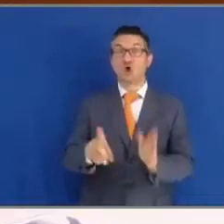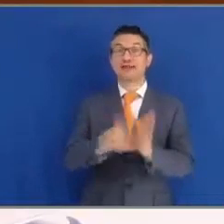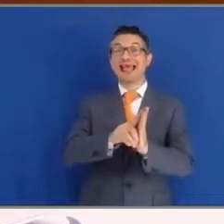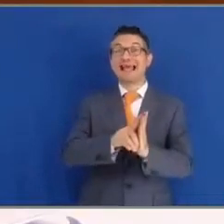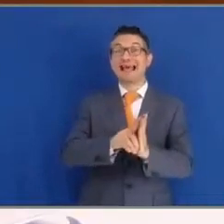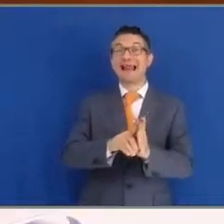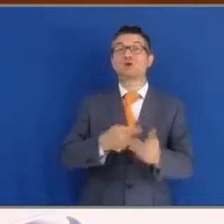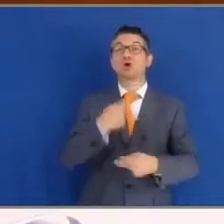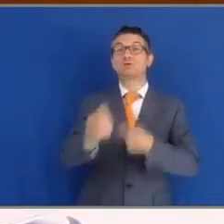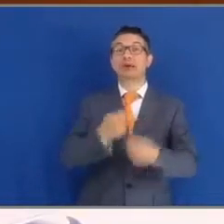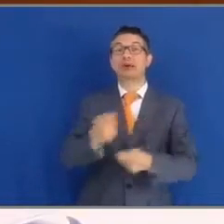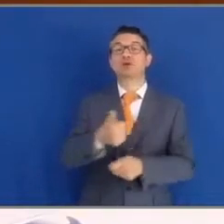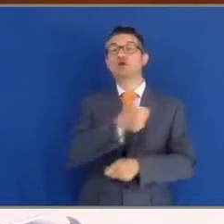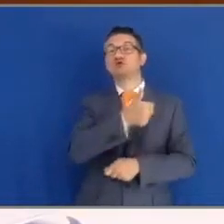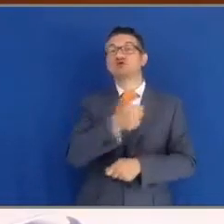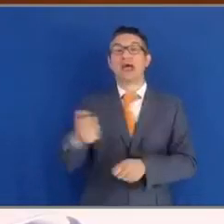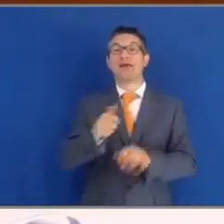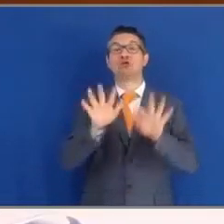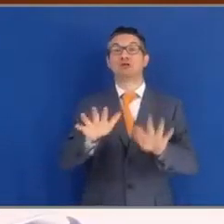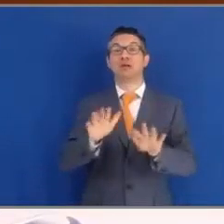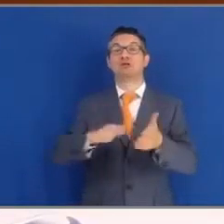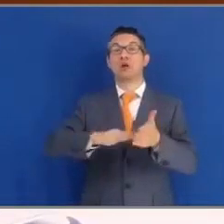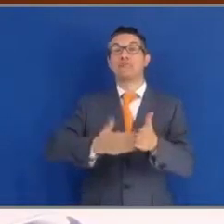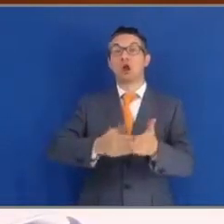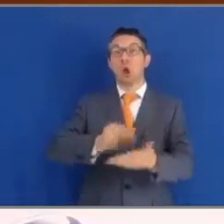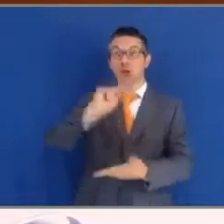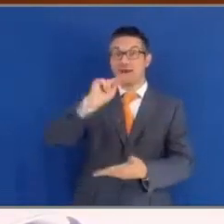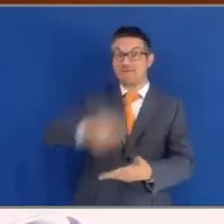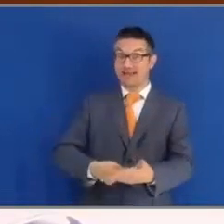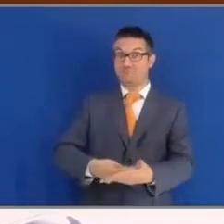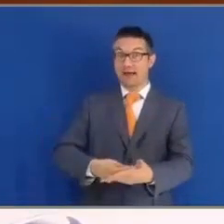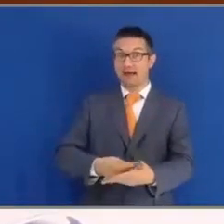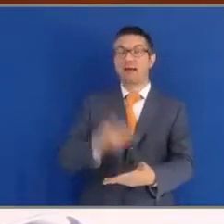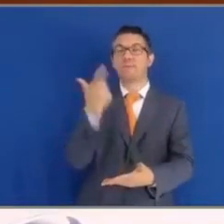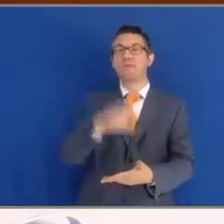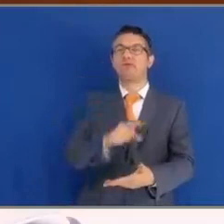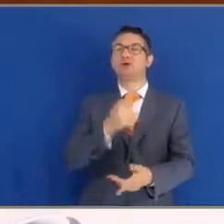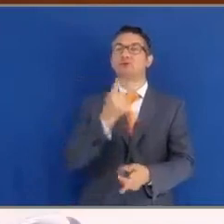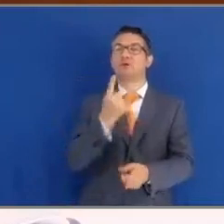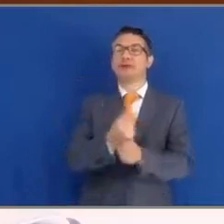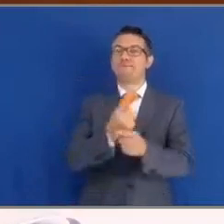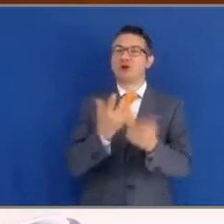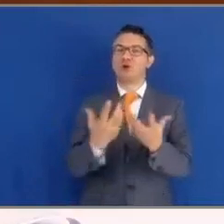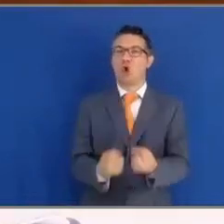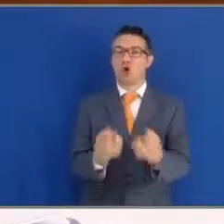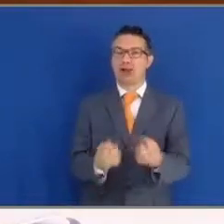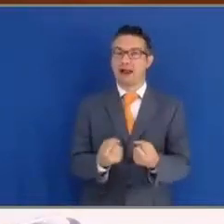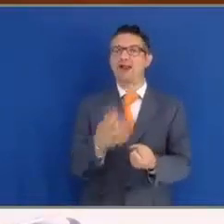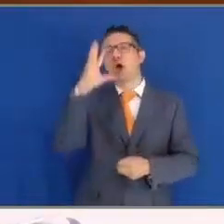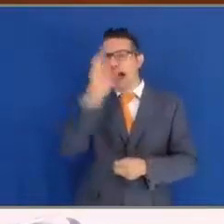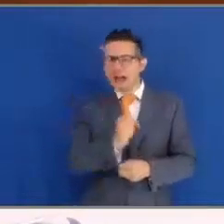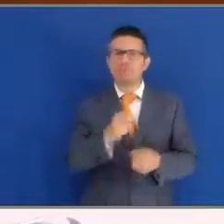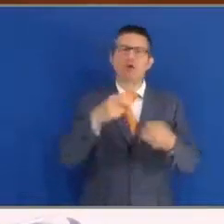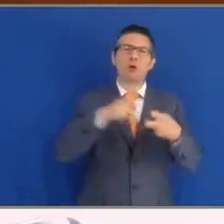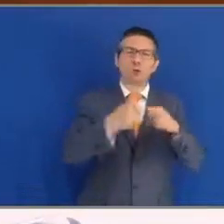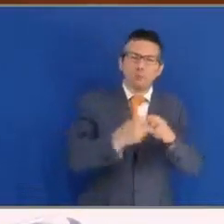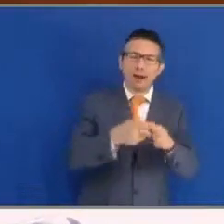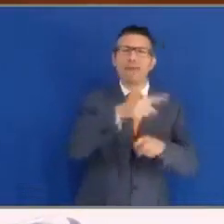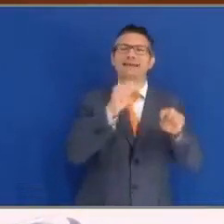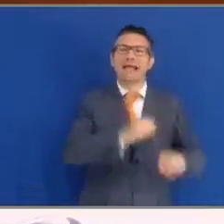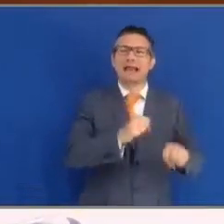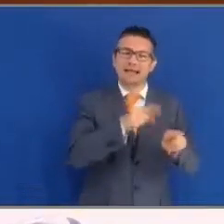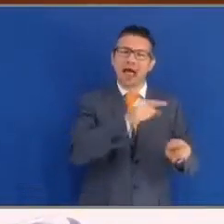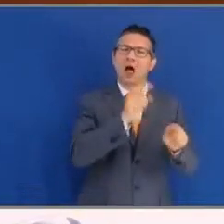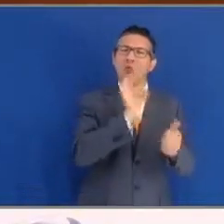di 110 milioni perché è il tempo della concretezza. Abbiamo capito quali sono i problemi sia nella sanità sia nella percezione